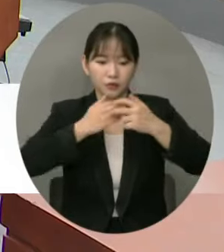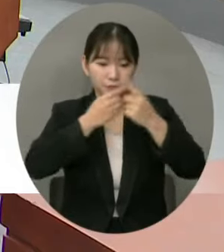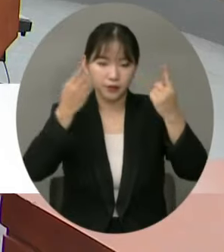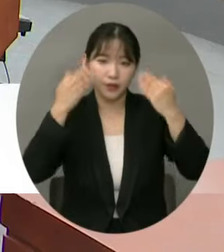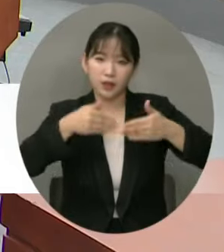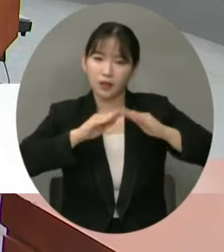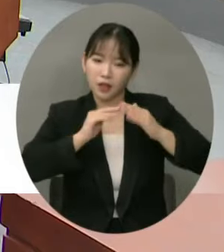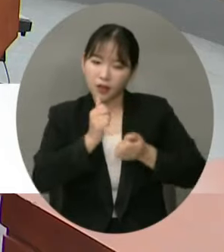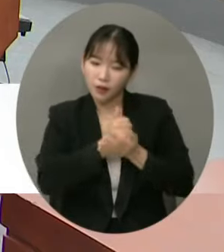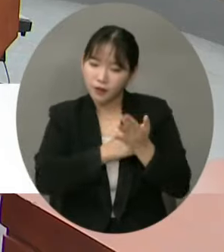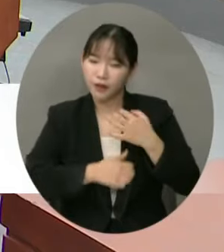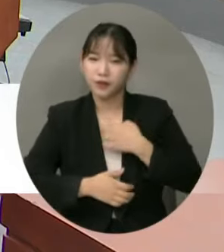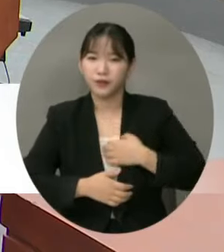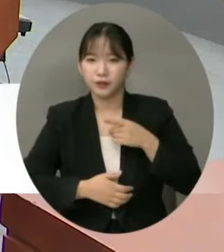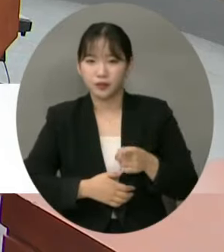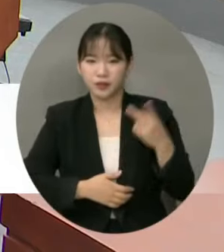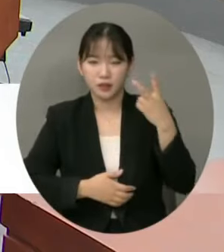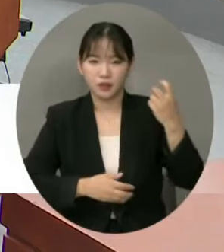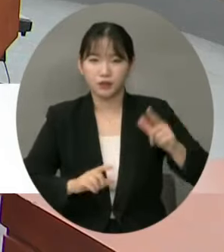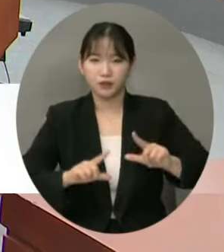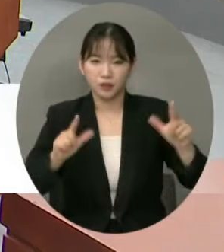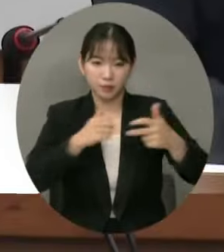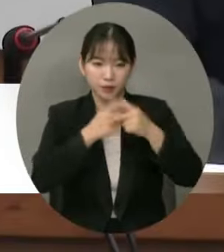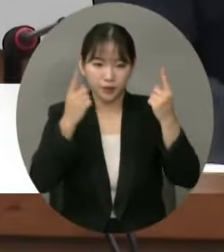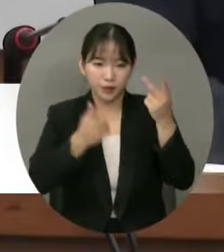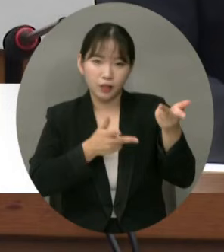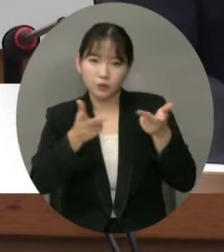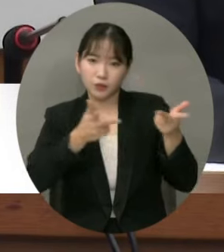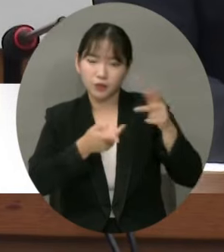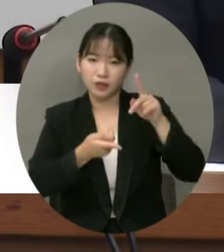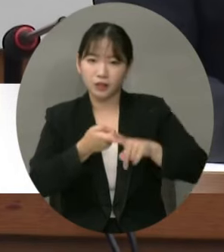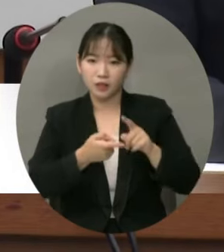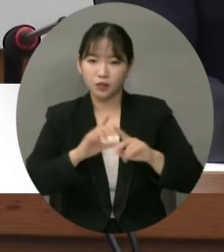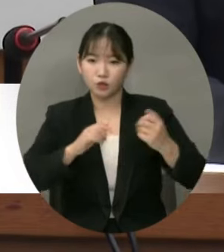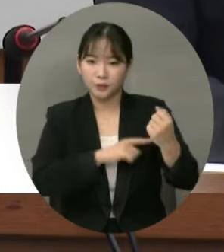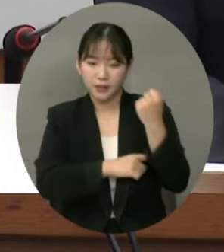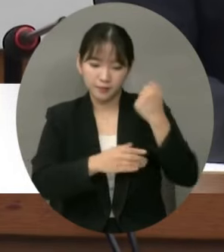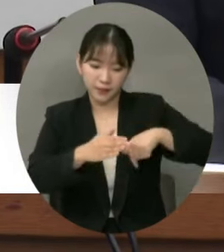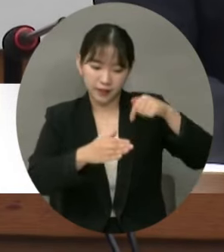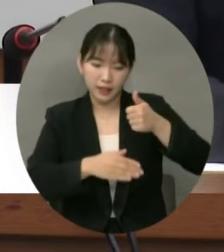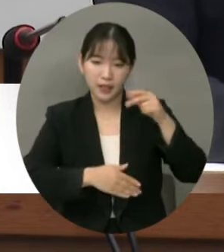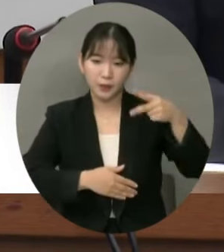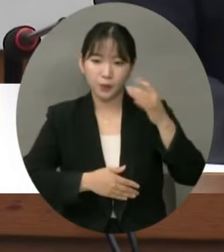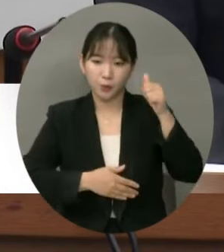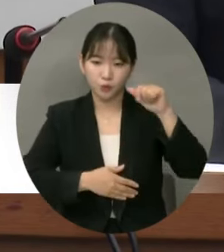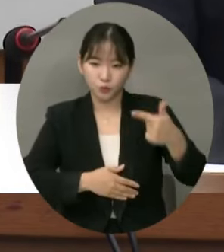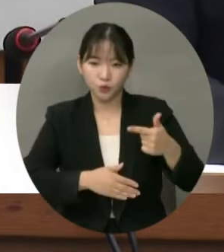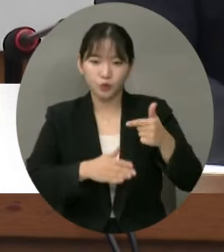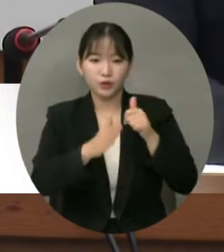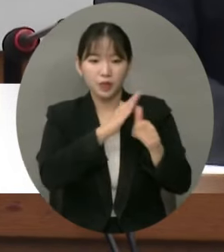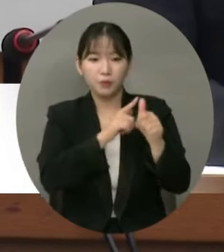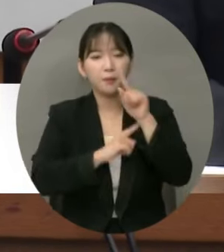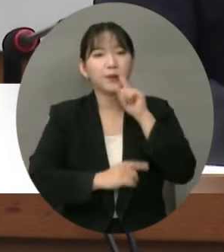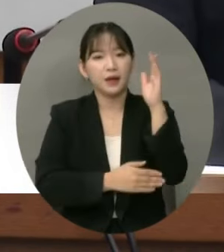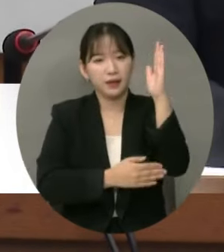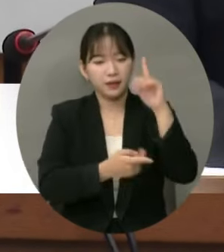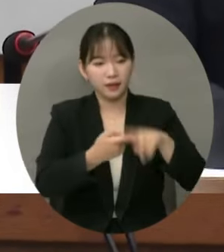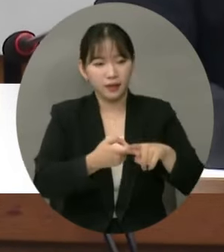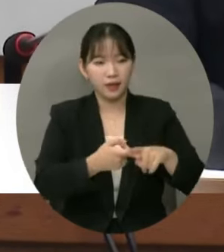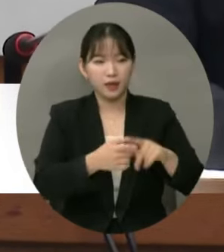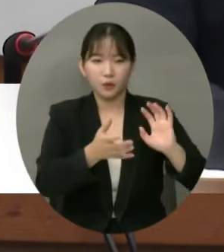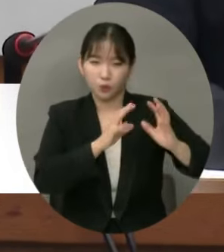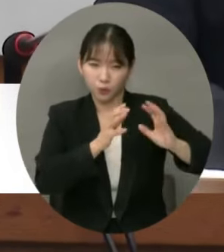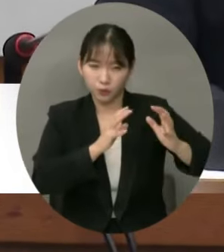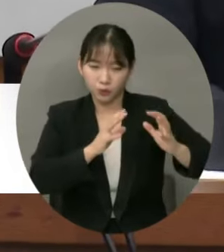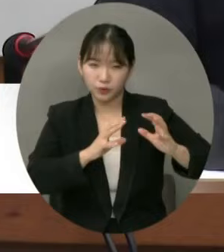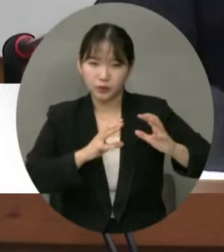특히 2026년 의대정원 조정을 두고 국민회 내부에서 한동훈 대표의 안에 대한 논의가 이어지면서